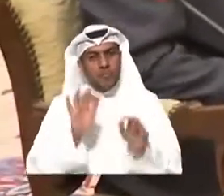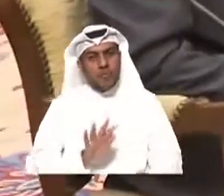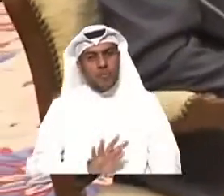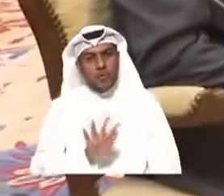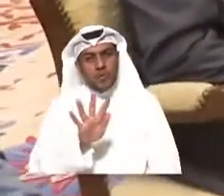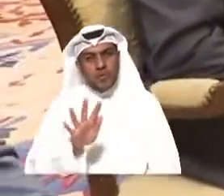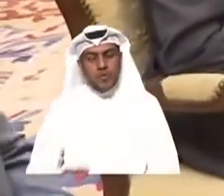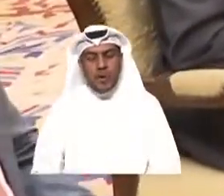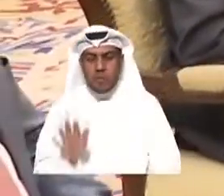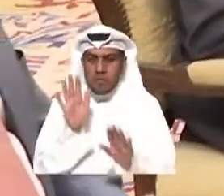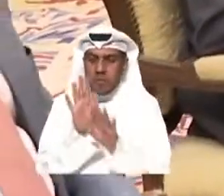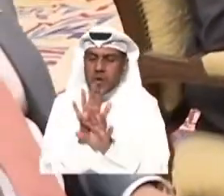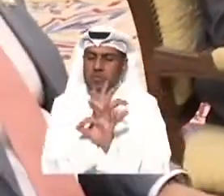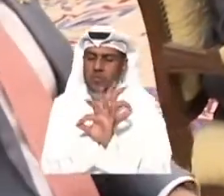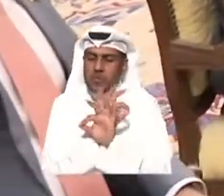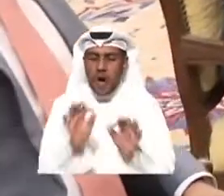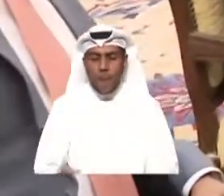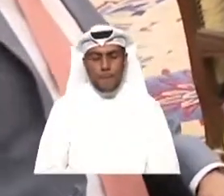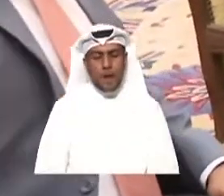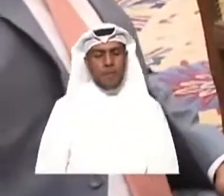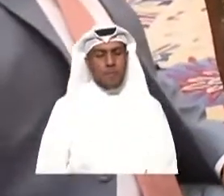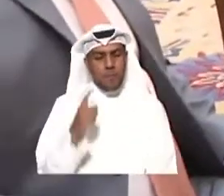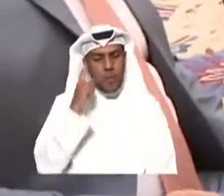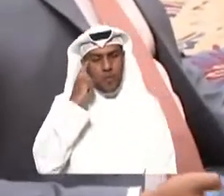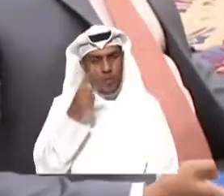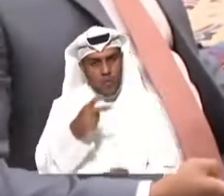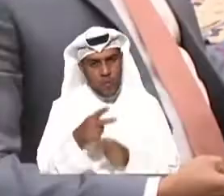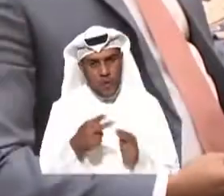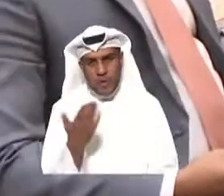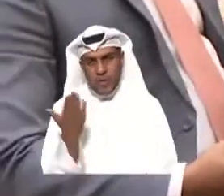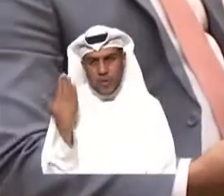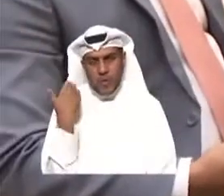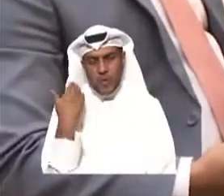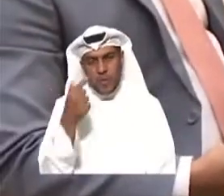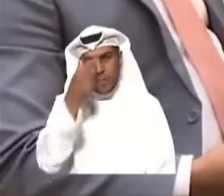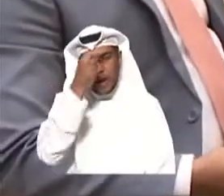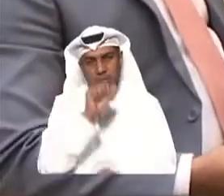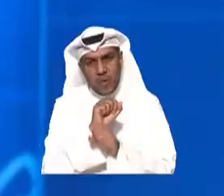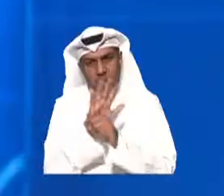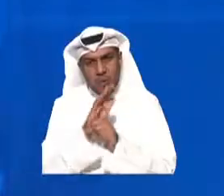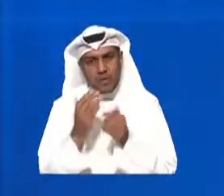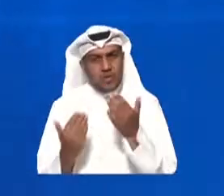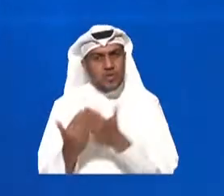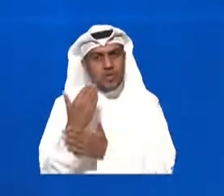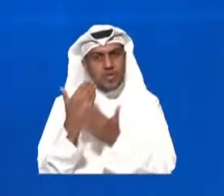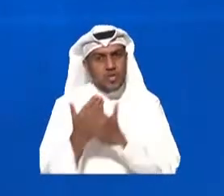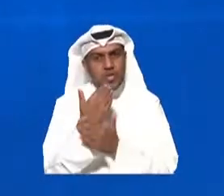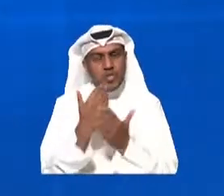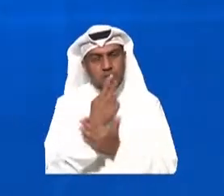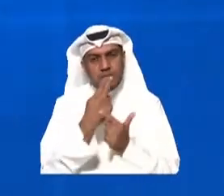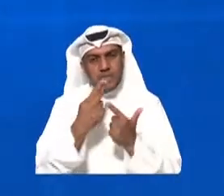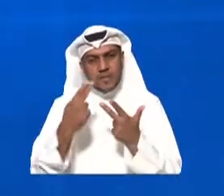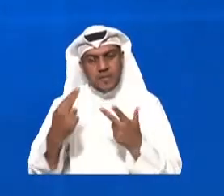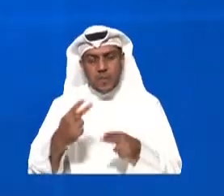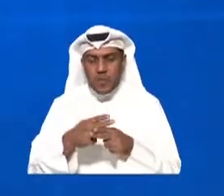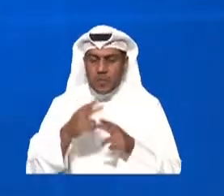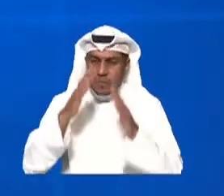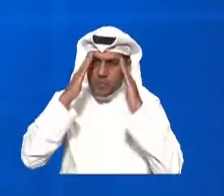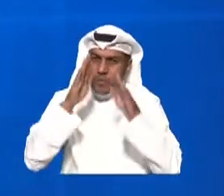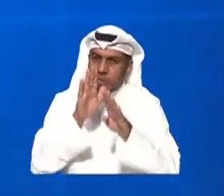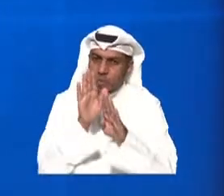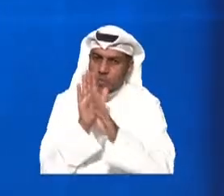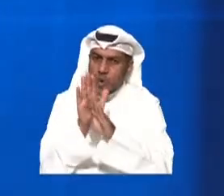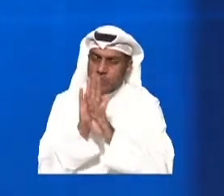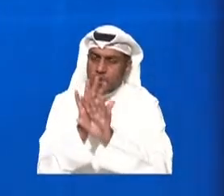مواجهة الظروف الاستثنائية التي شهدتها مؤخرا جراء تفشي السلالات الجديدة من وباء كورونا. وثمن الوزير